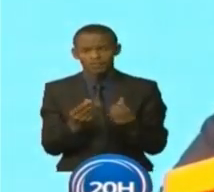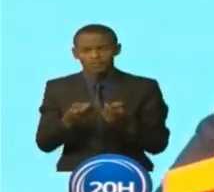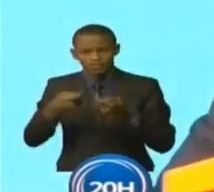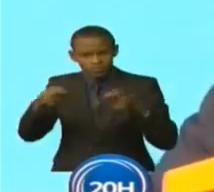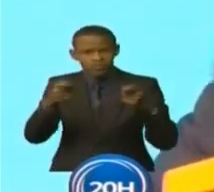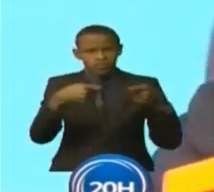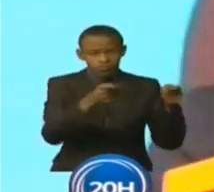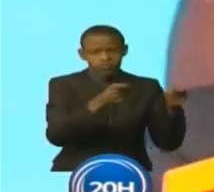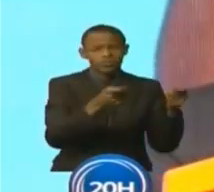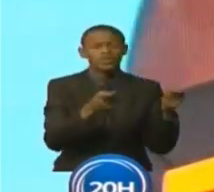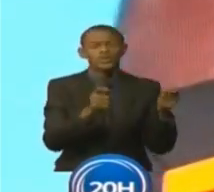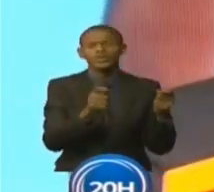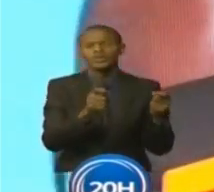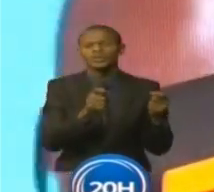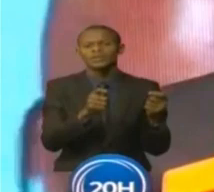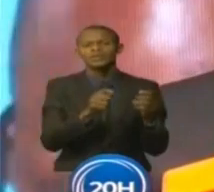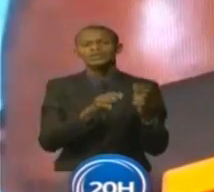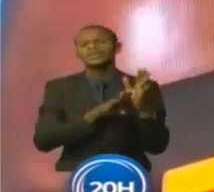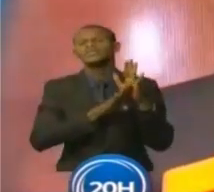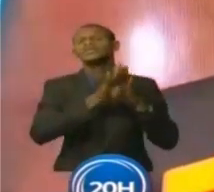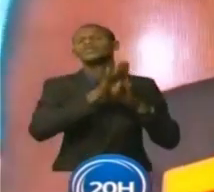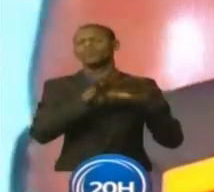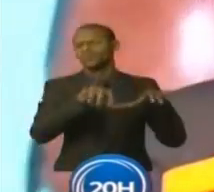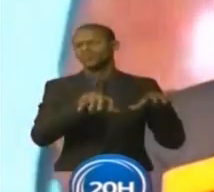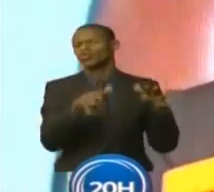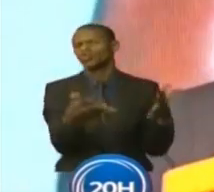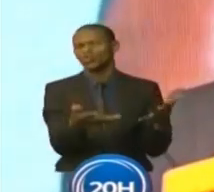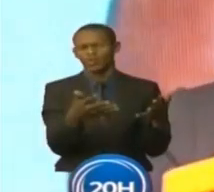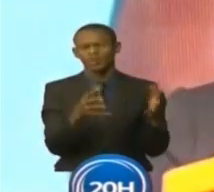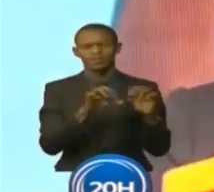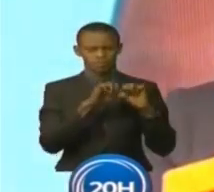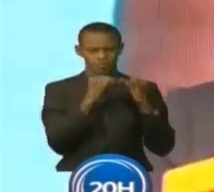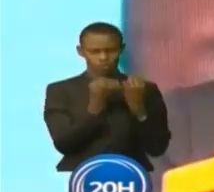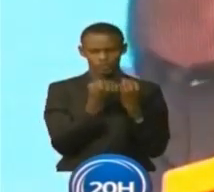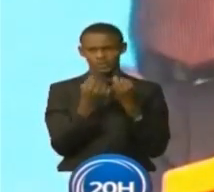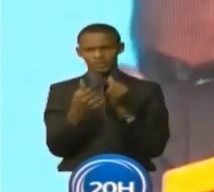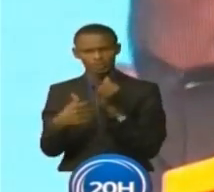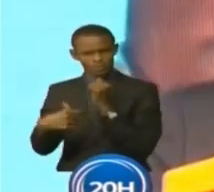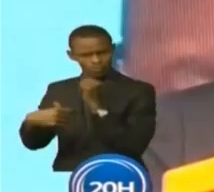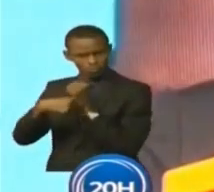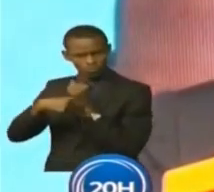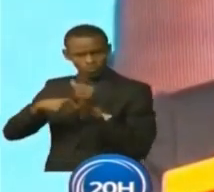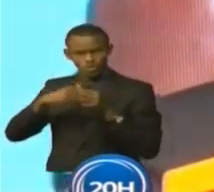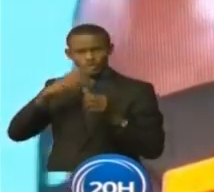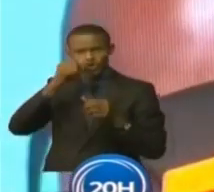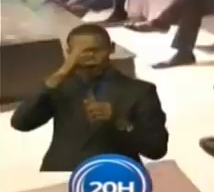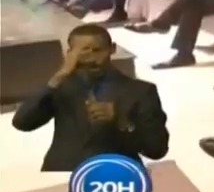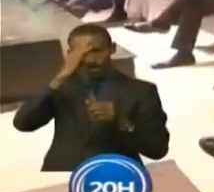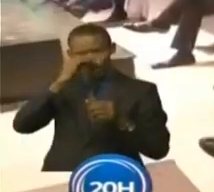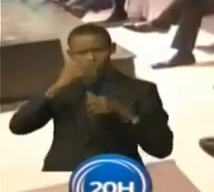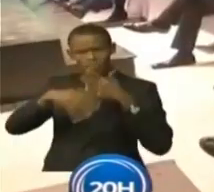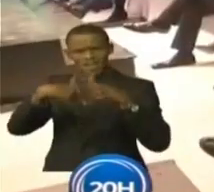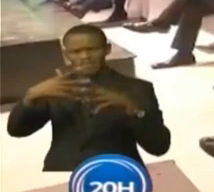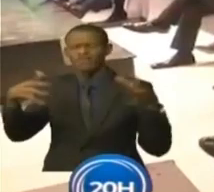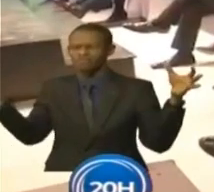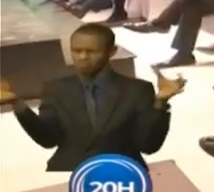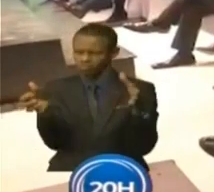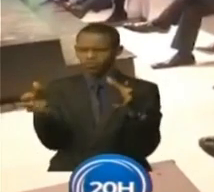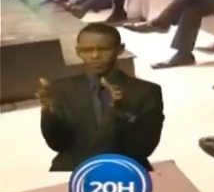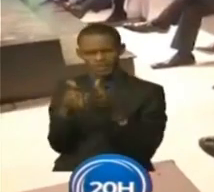économiques nationaux et internationaux, les organismes internationaux et nos partenaires bilatéraux.